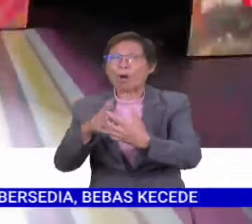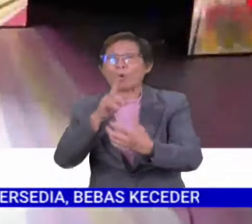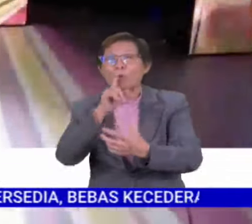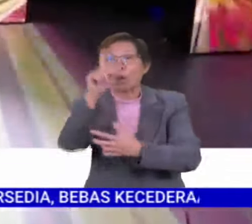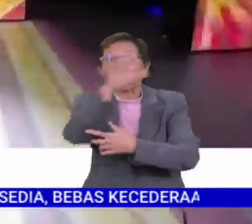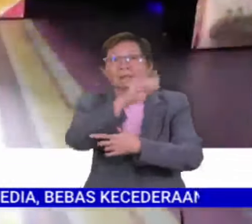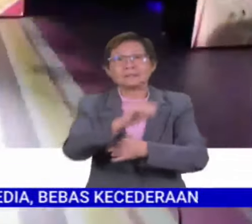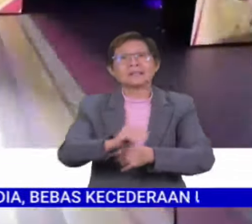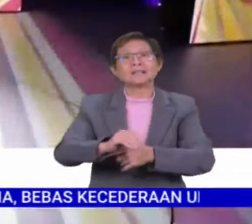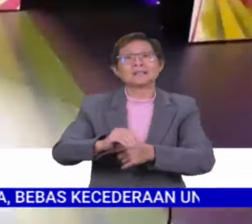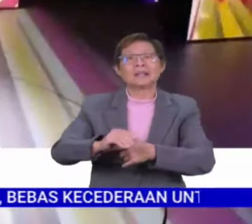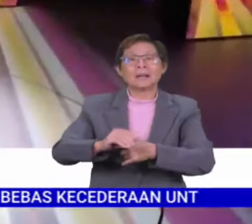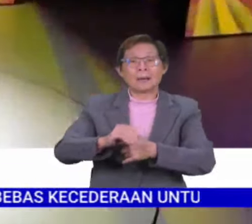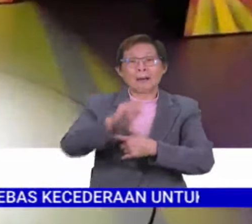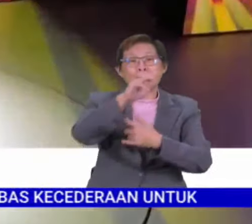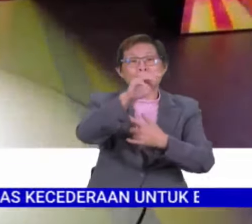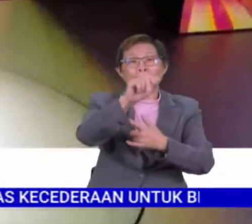maya.